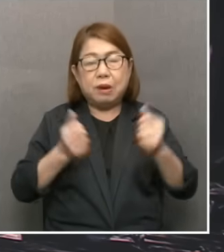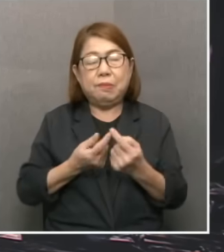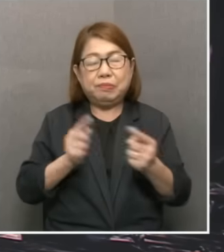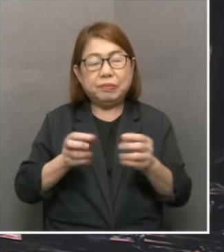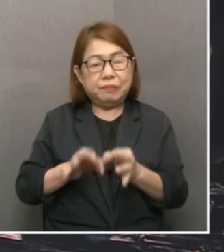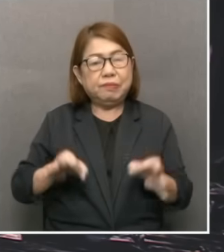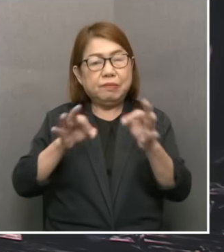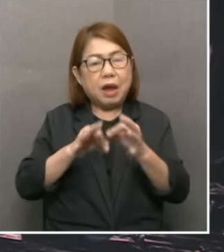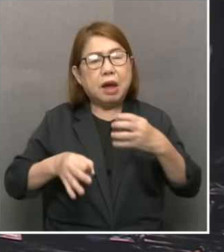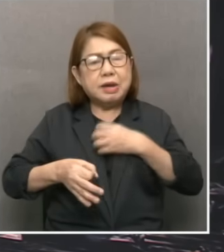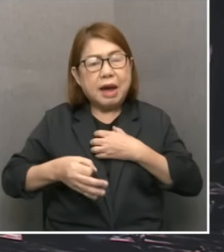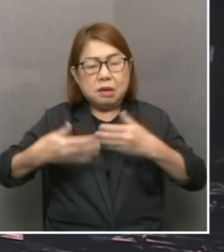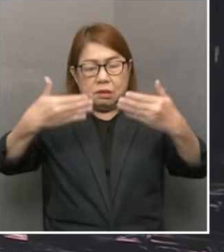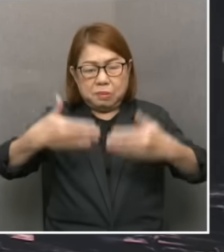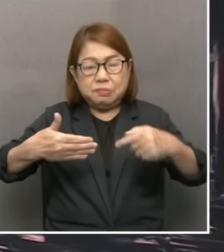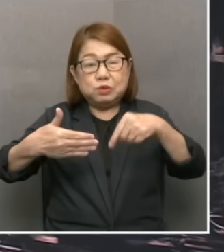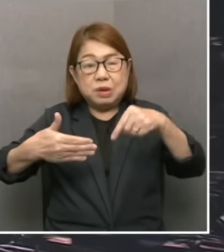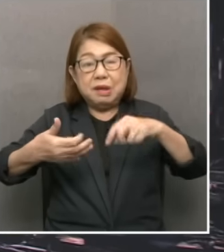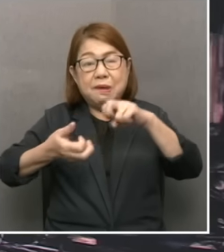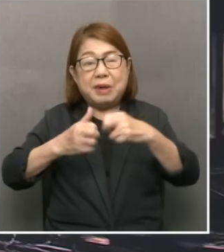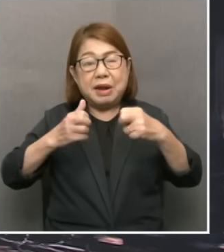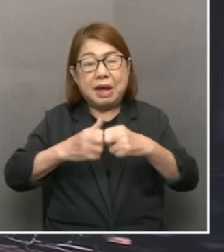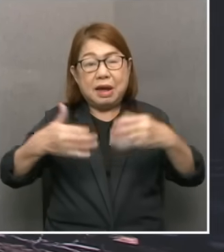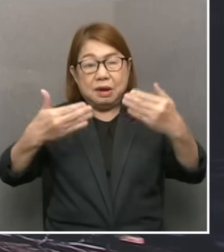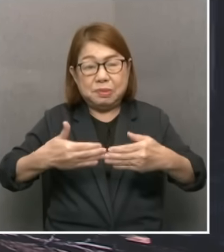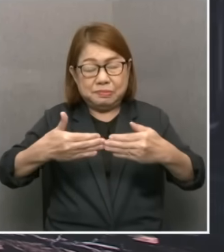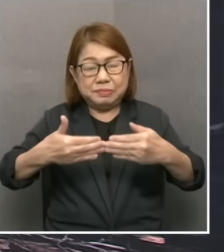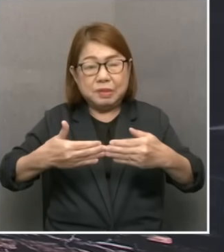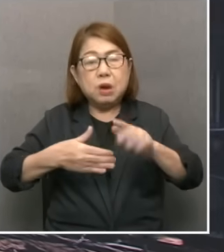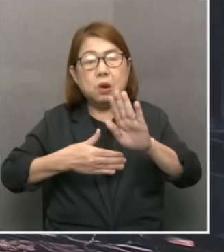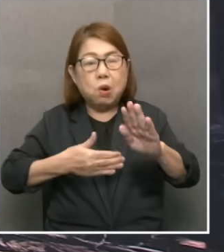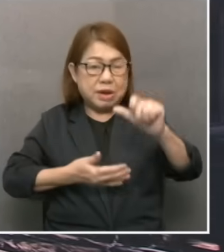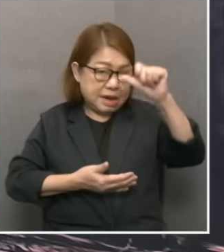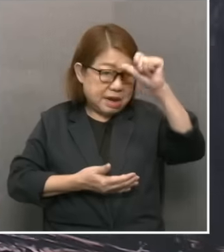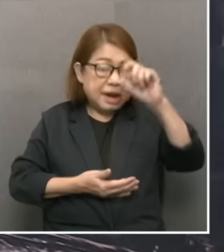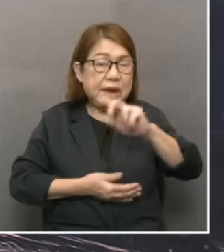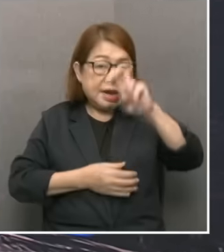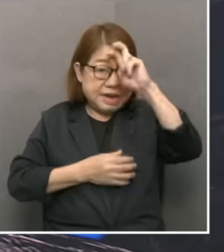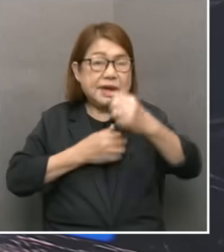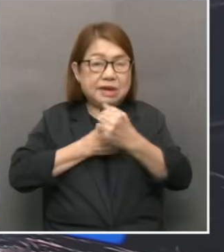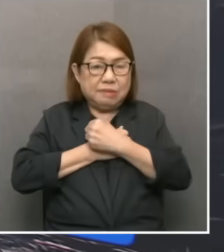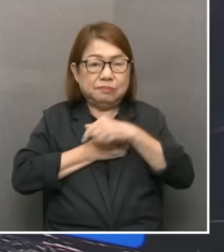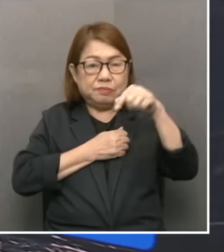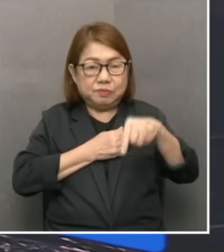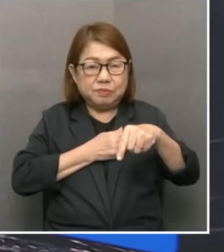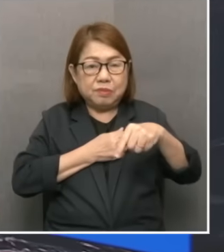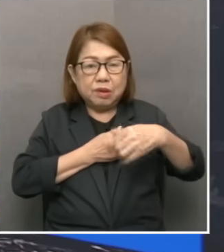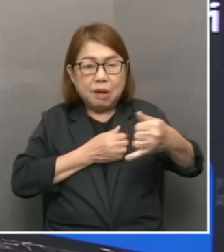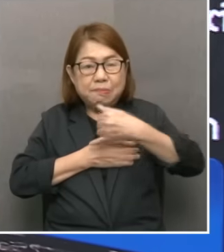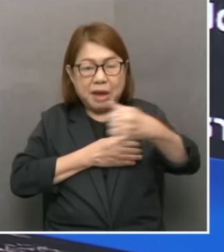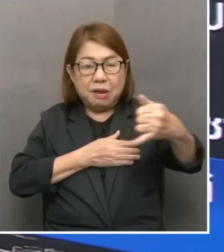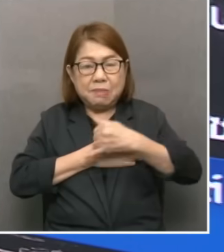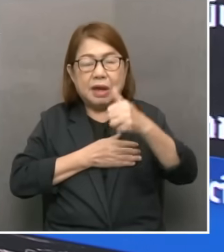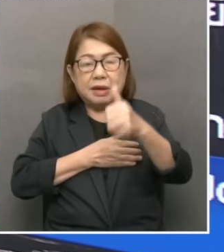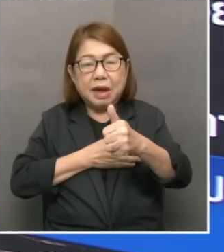ที่พยายามจะให้เปิดตอนนี้นะคะก็คือจุดผ่านแดนราฟาของอียิปต์คุณผู้ชมที่ติดตามข่าวคงทราบนะคะว่าช่องทางนี้